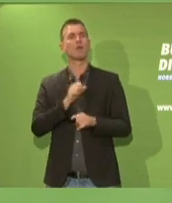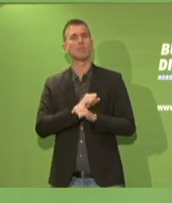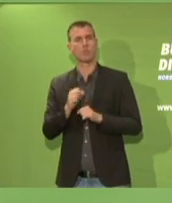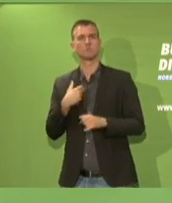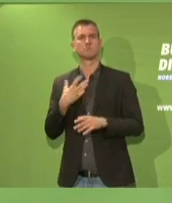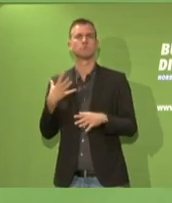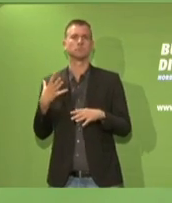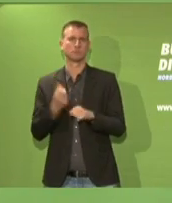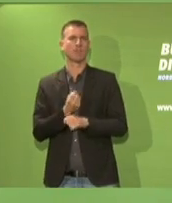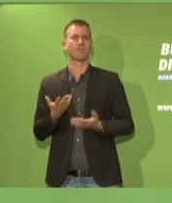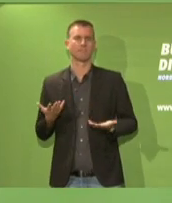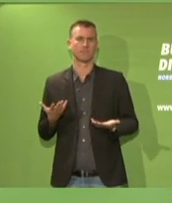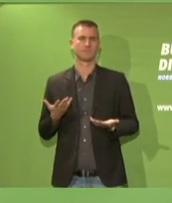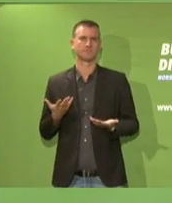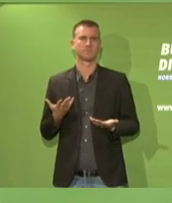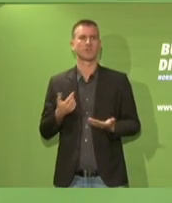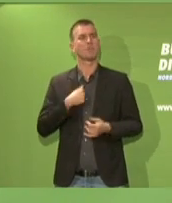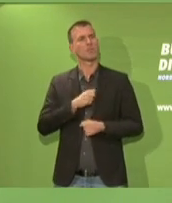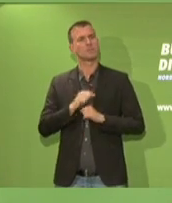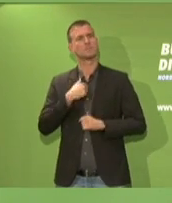hin. Aber